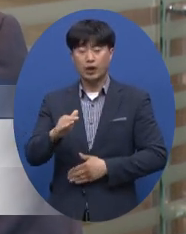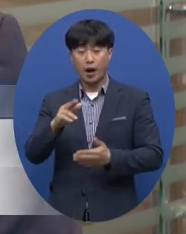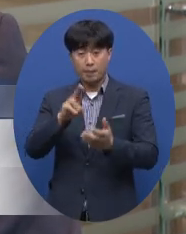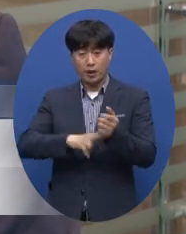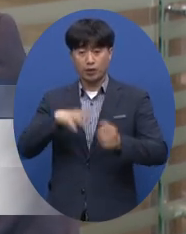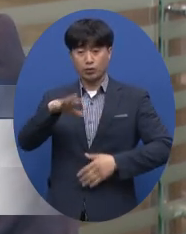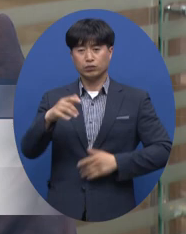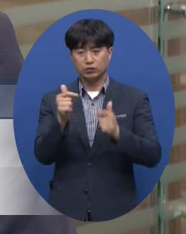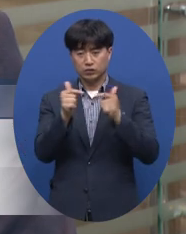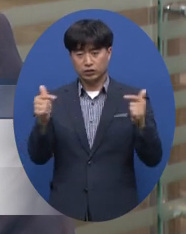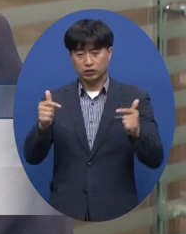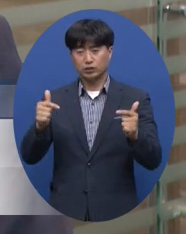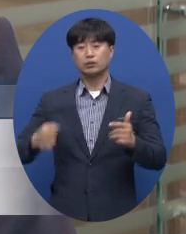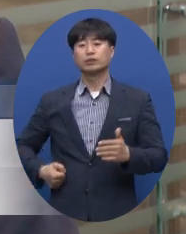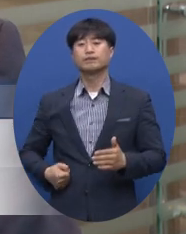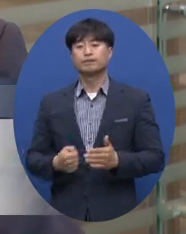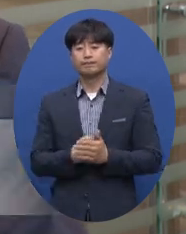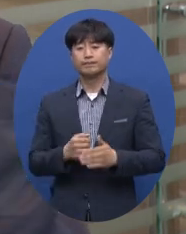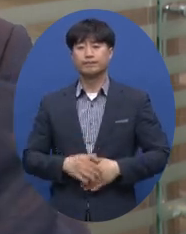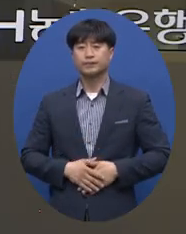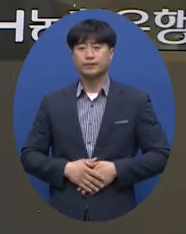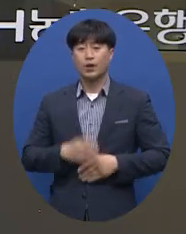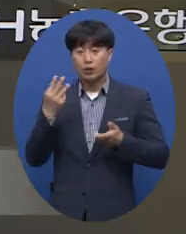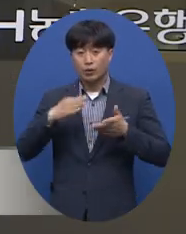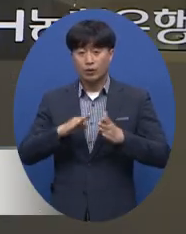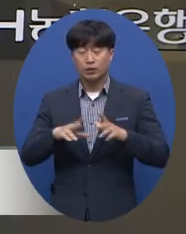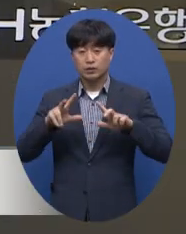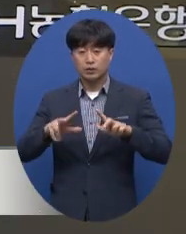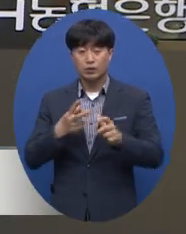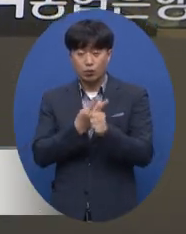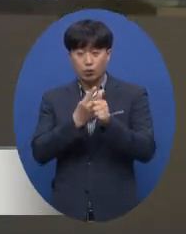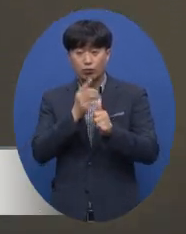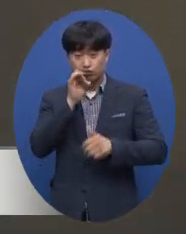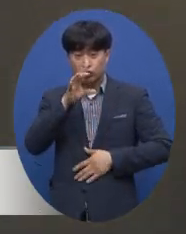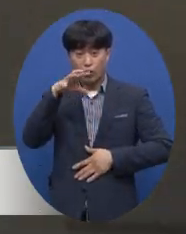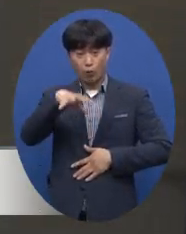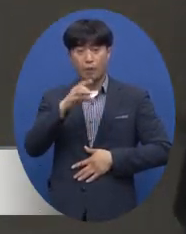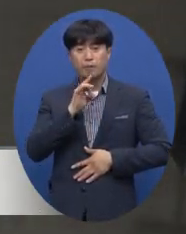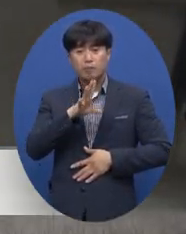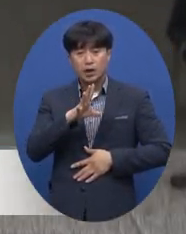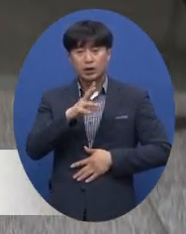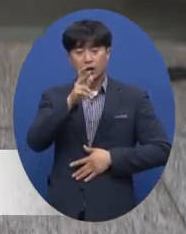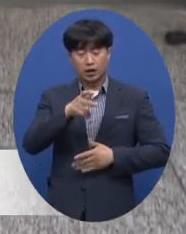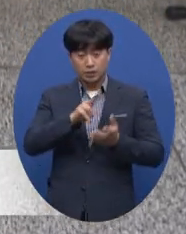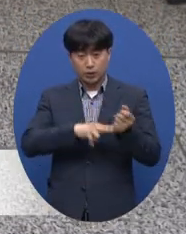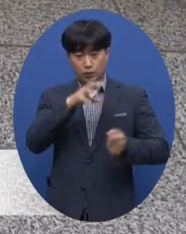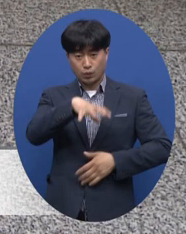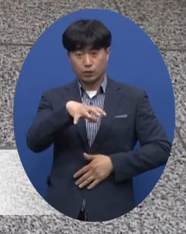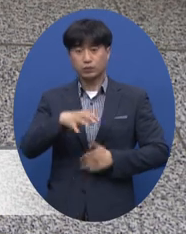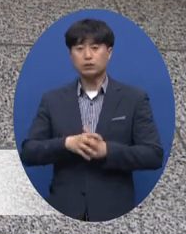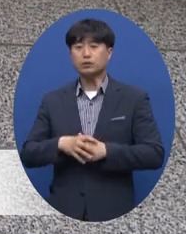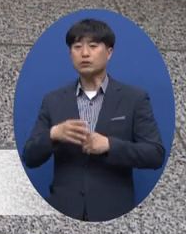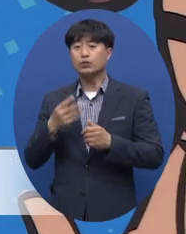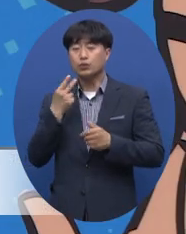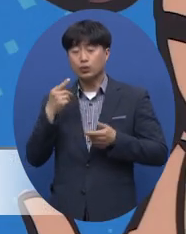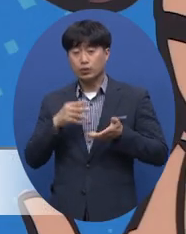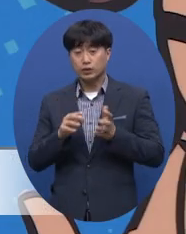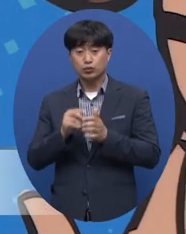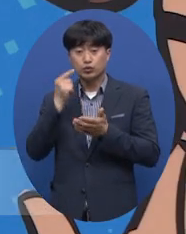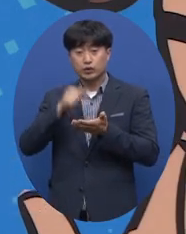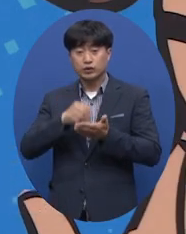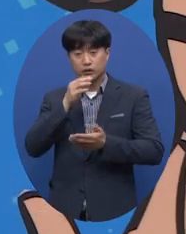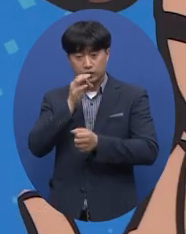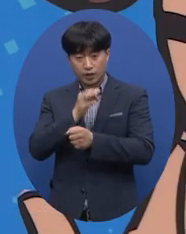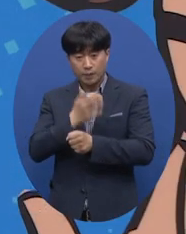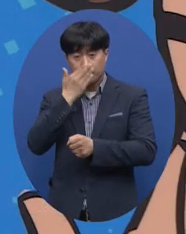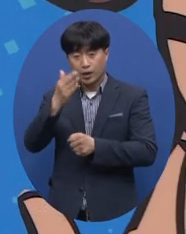저희가 판매 마늘 더 확대 하려고 했습니다 경도는 현재 동역 중앙에만 해당되는 카드 영치 화폐 판매처를 도민들이